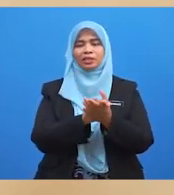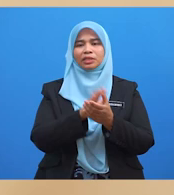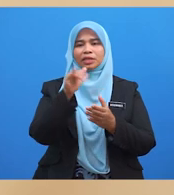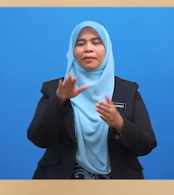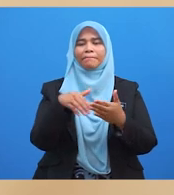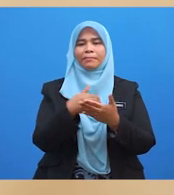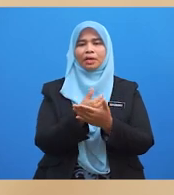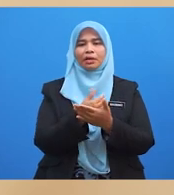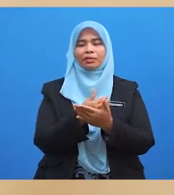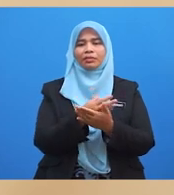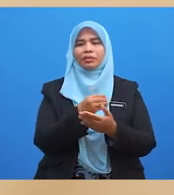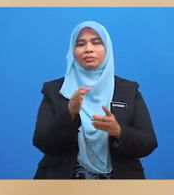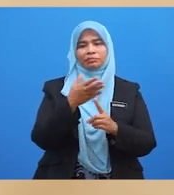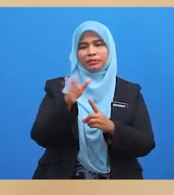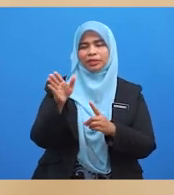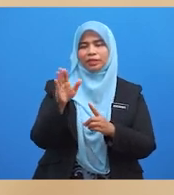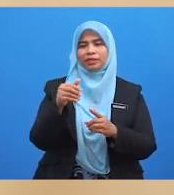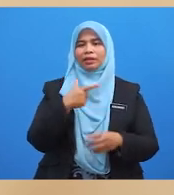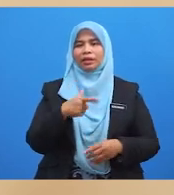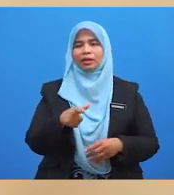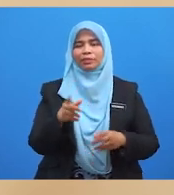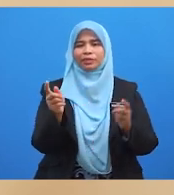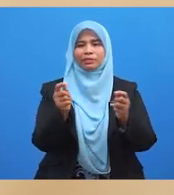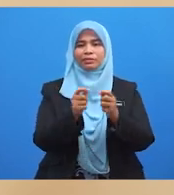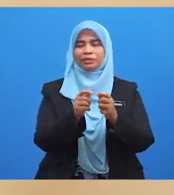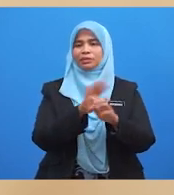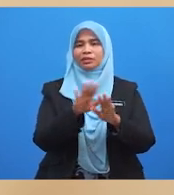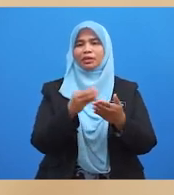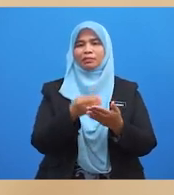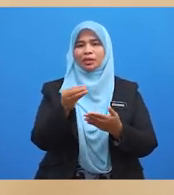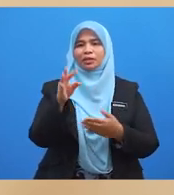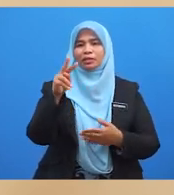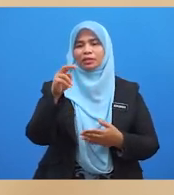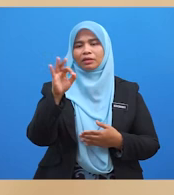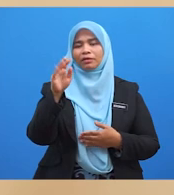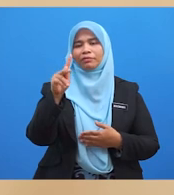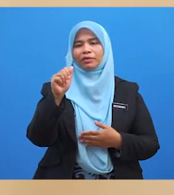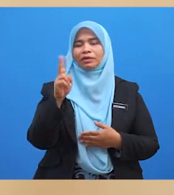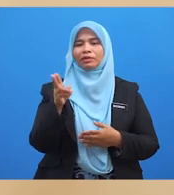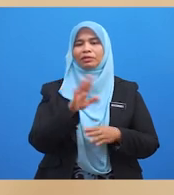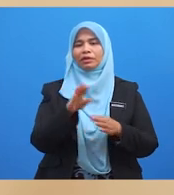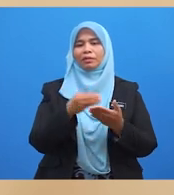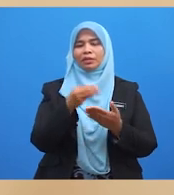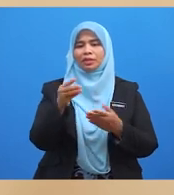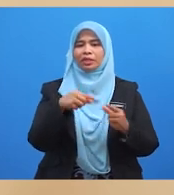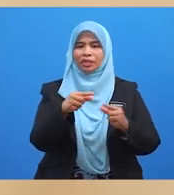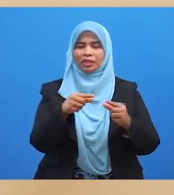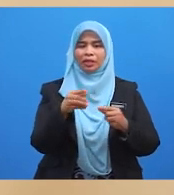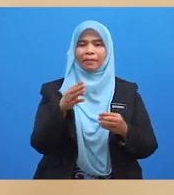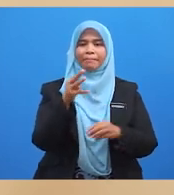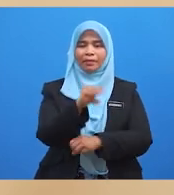dikahwini dan mengabaikan yang lama seperti tidak memberi nafkah, tidak memberi geliran bermalam dan